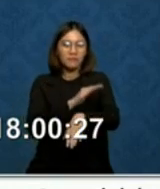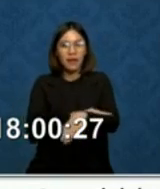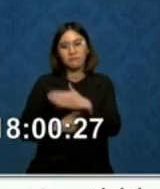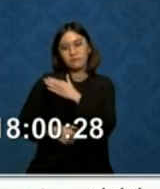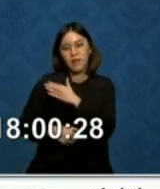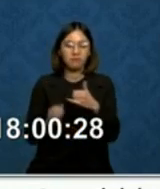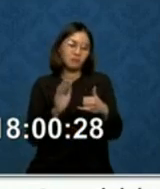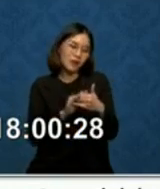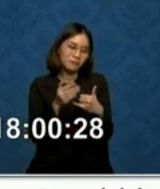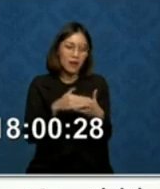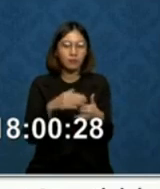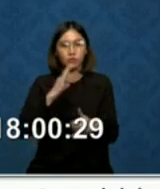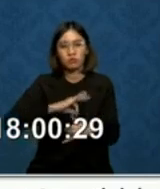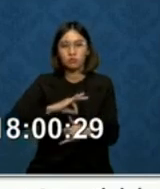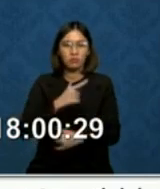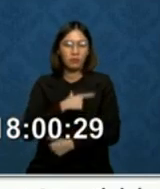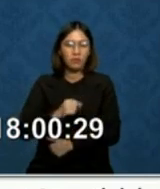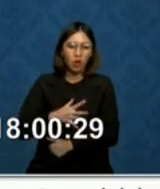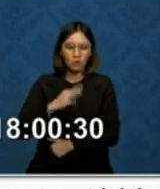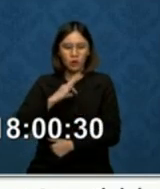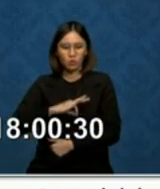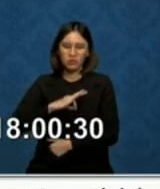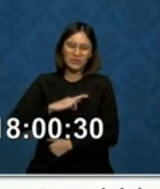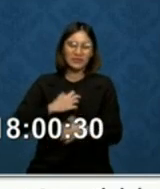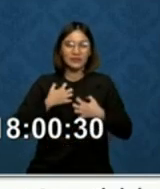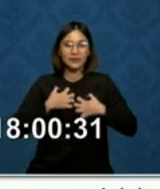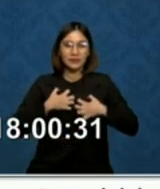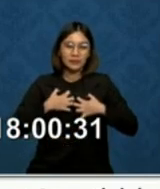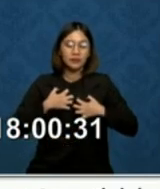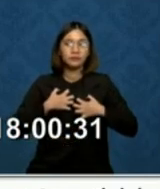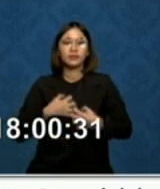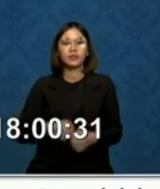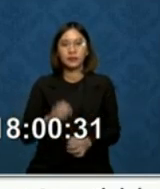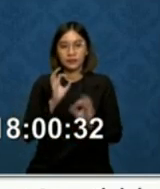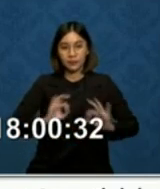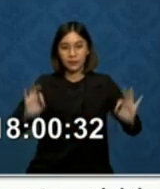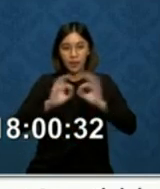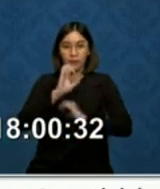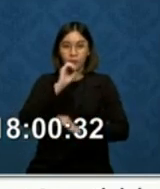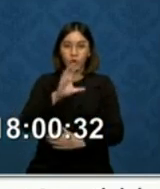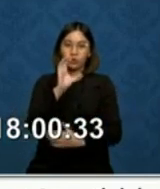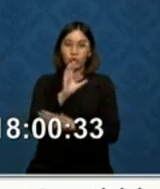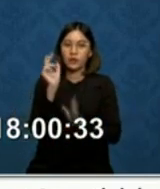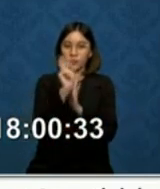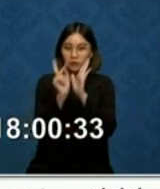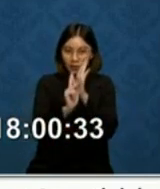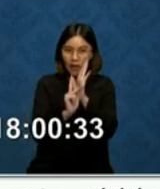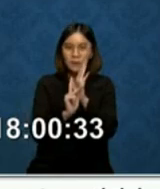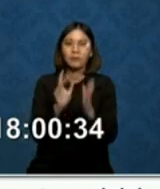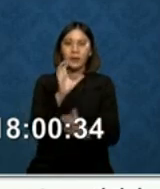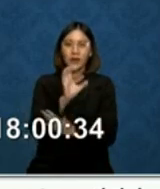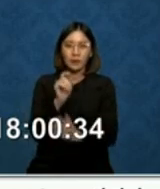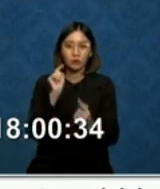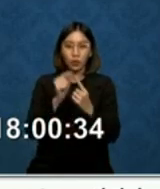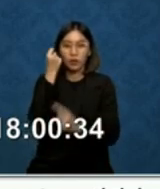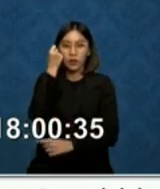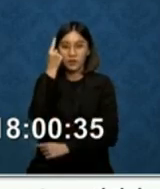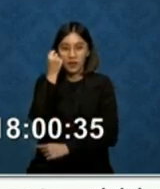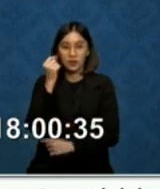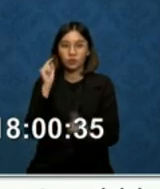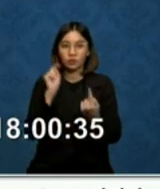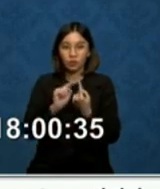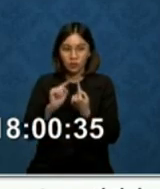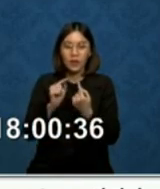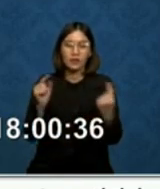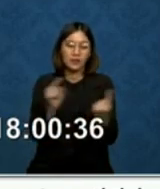ที่ไม่พึงประสงค์และทำให้อีกฝ่ายหนึ่งอึดอัดสิ่งที่สำคัญต้องย้ำเตือนนะคะคือการบังคับใช้กฎหมายและการทำความเข้าใจนะคะ